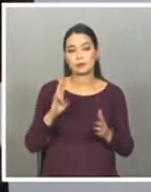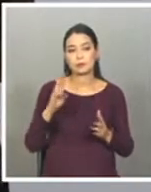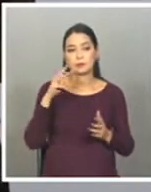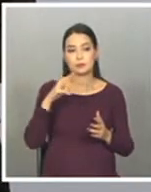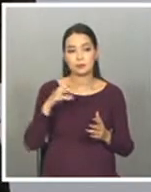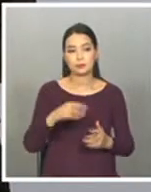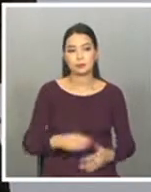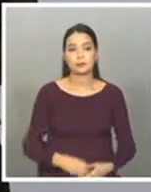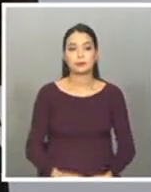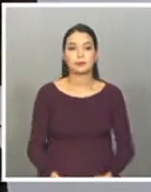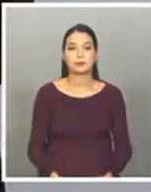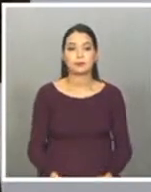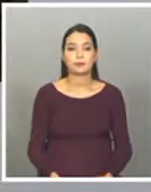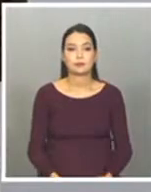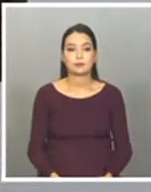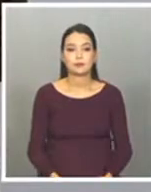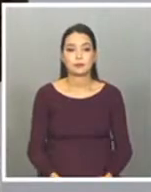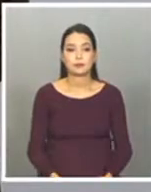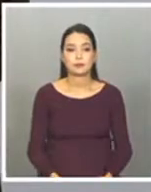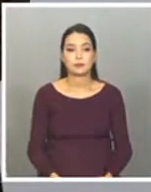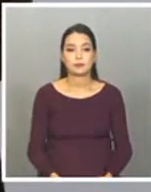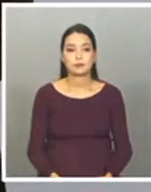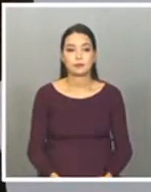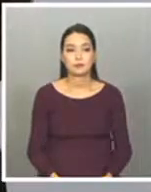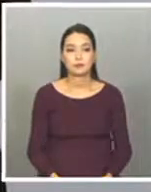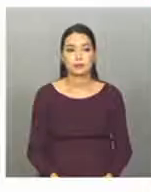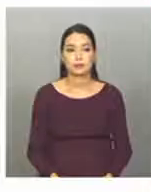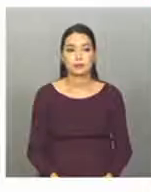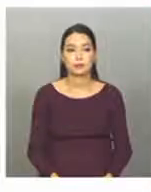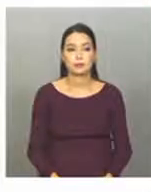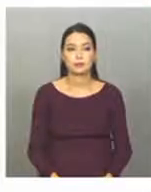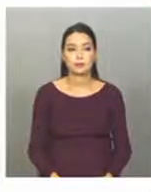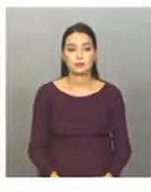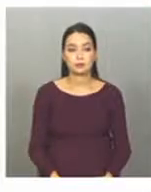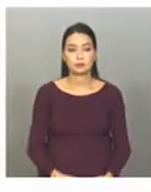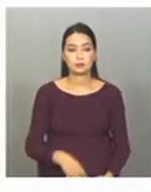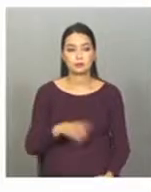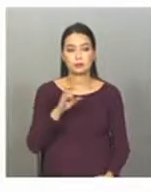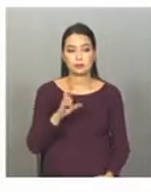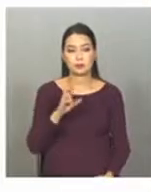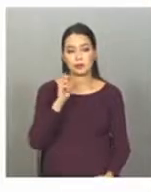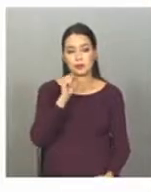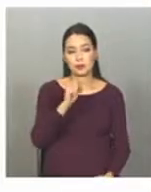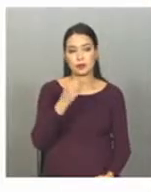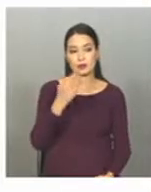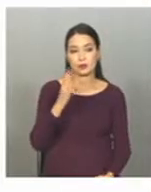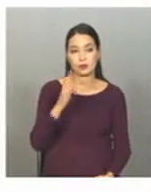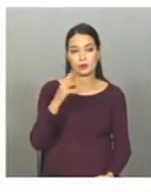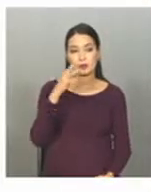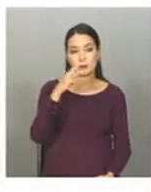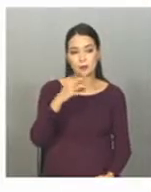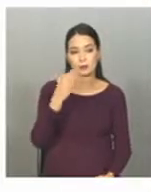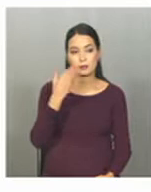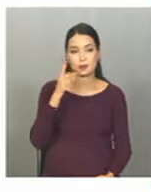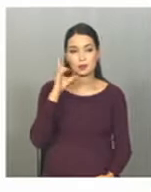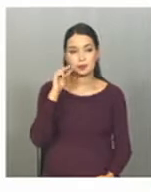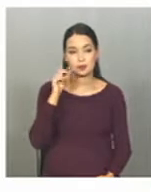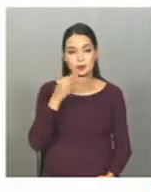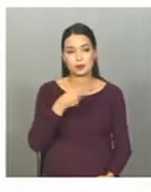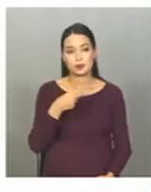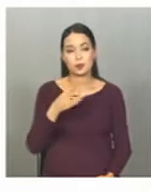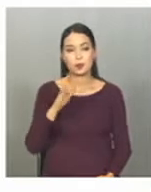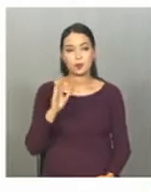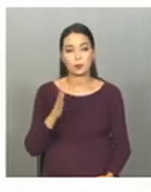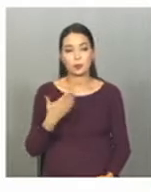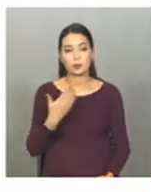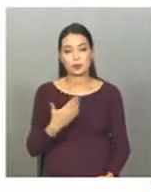m дәрежесі. Және келесі қасиет, b-дан а-ның n-нан m дәрежесі тең болады